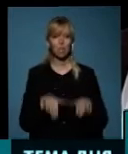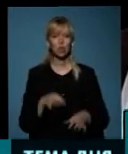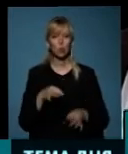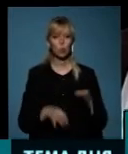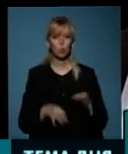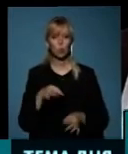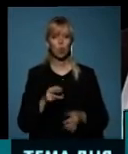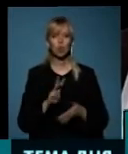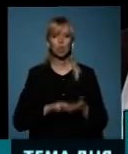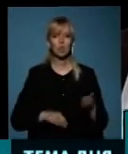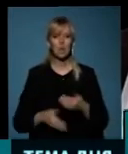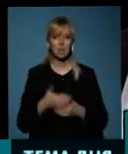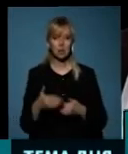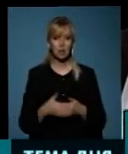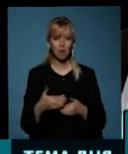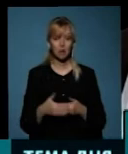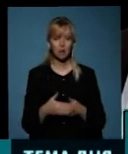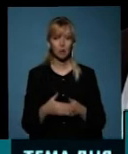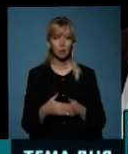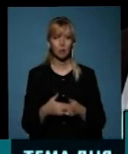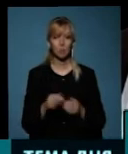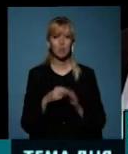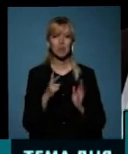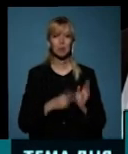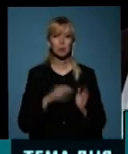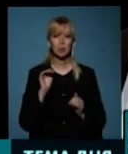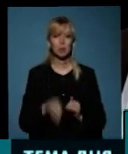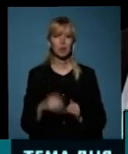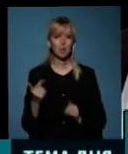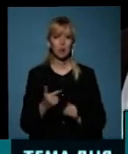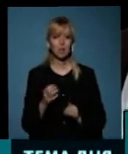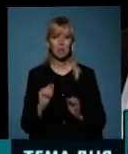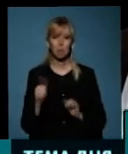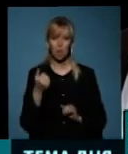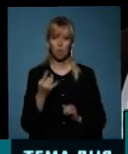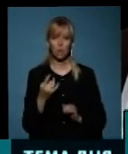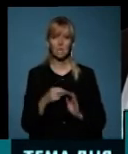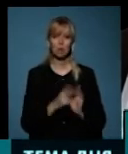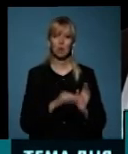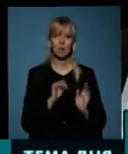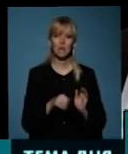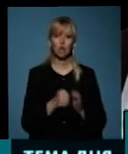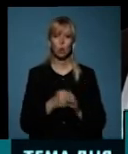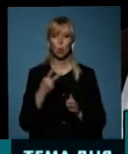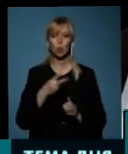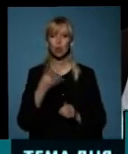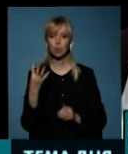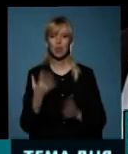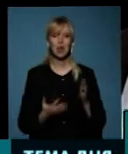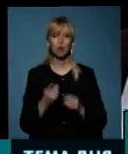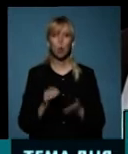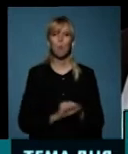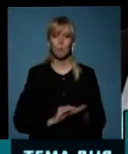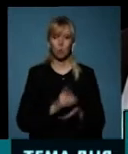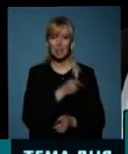суд. Штрафна санкція 17 тисяч гривень за перший раз. З 17 тисяч гривень до 34. Якщо